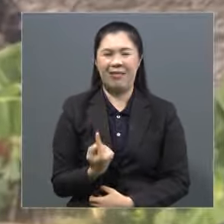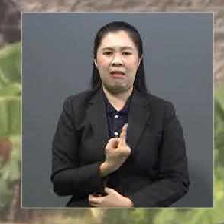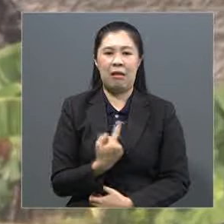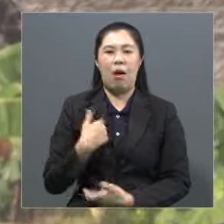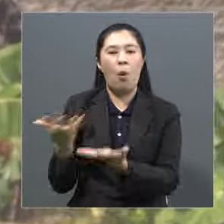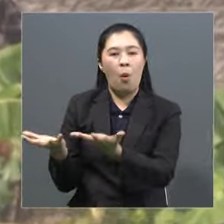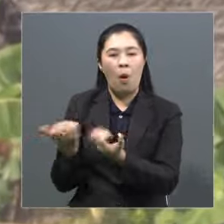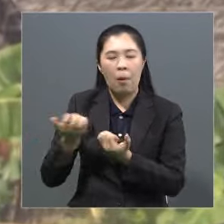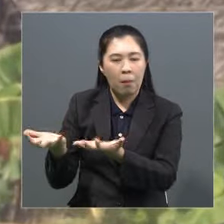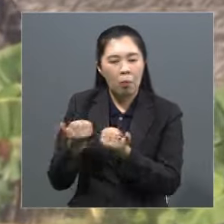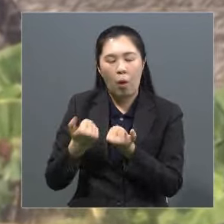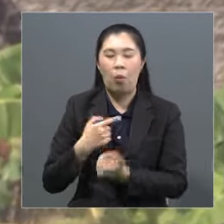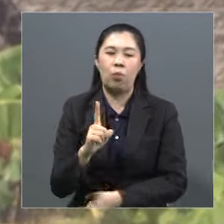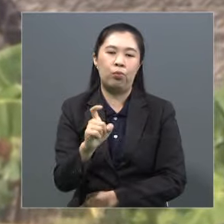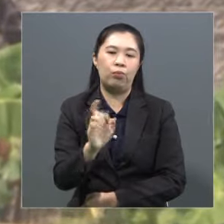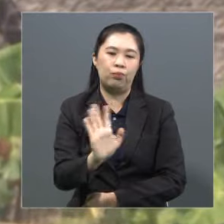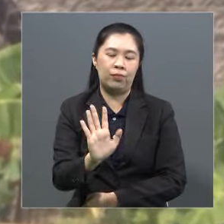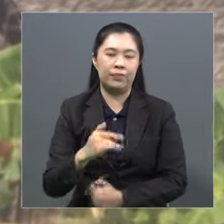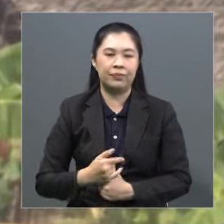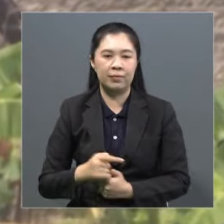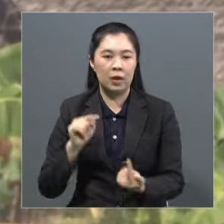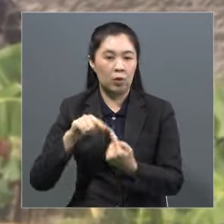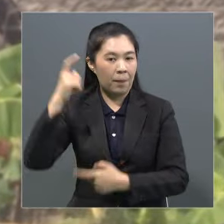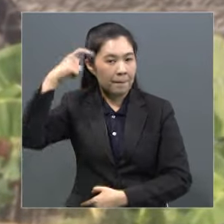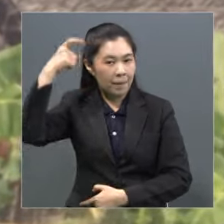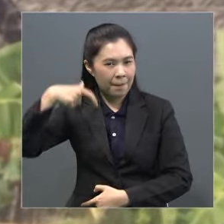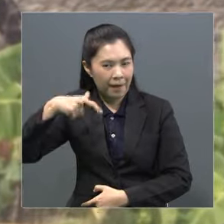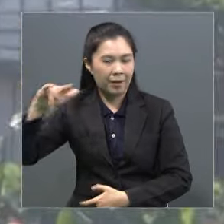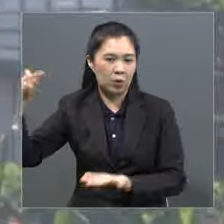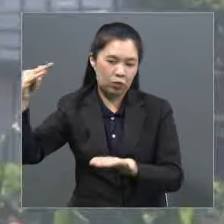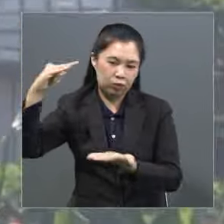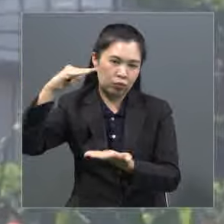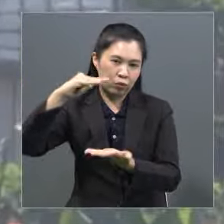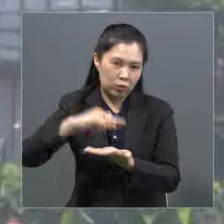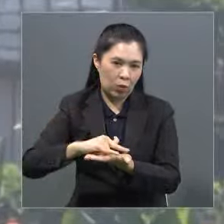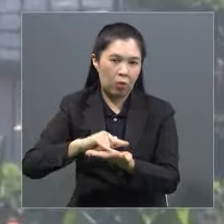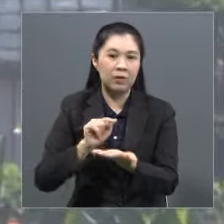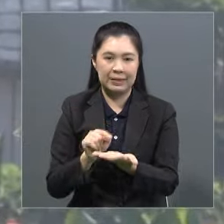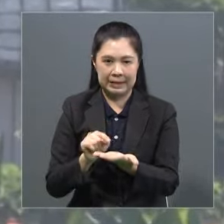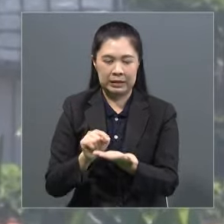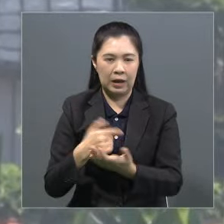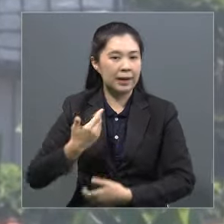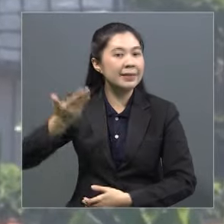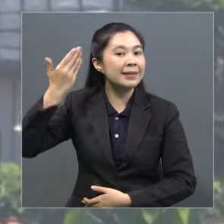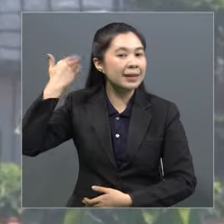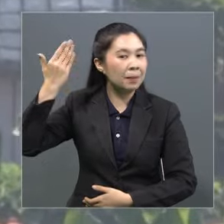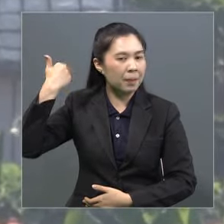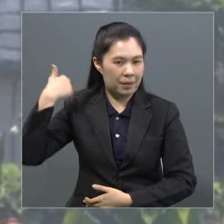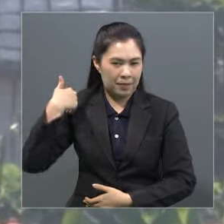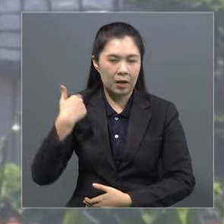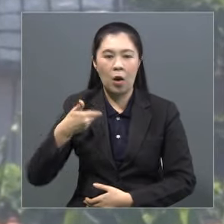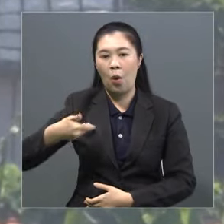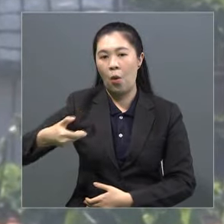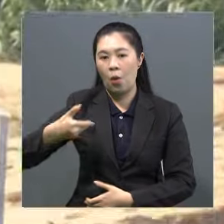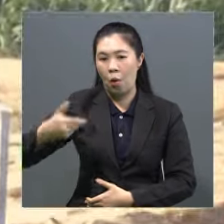องรับได้ส่วนการอนุญาตให้เครื่องบินพาณิชย์ของเมียนมาลงจอดในอำเภอแม่สอดจังหวัดตากย้ำนะคะว่าที่ผ่านมามีการขออนุ